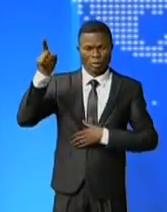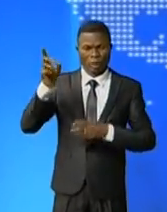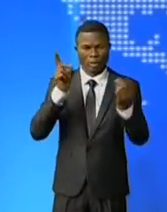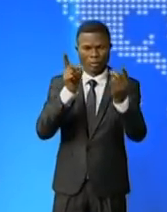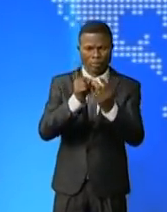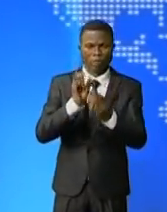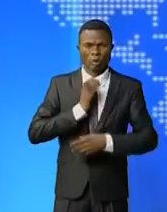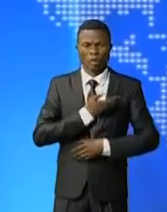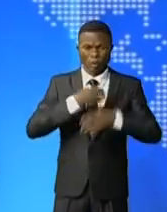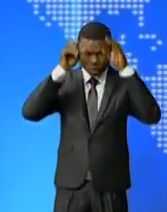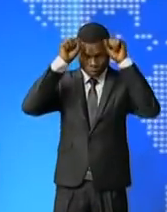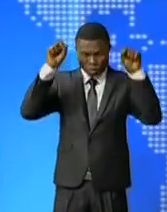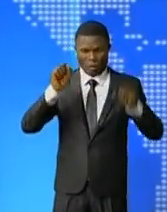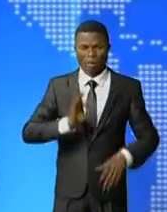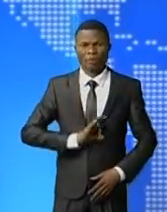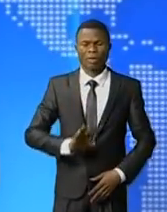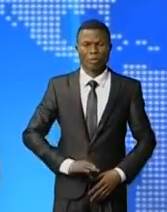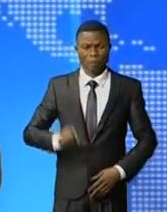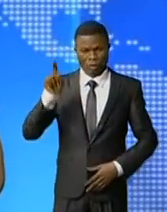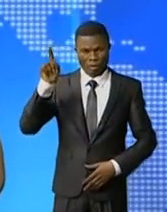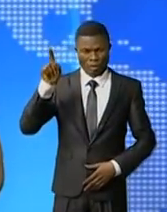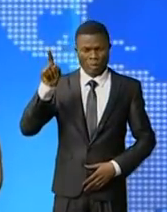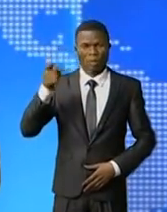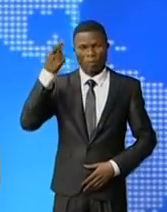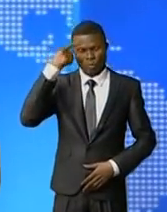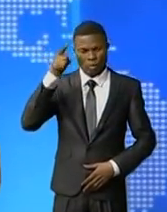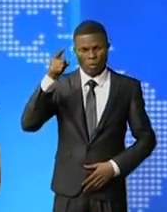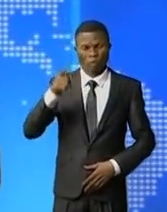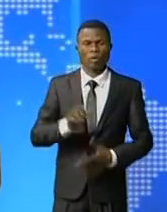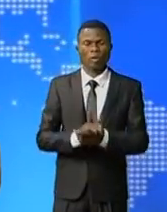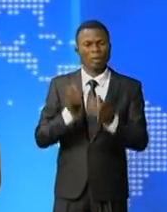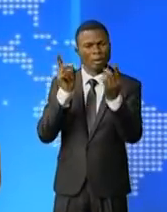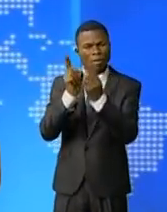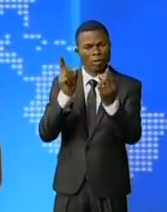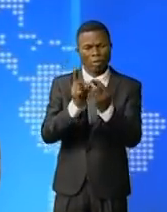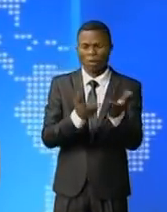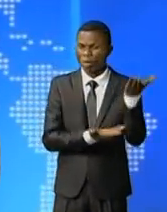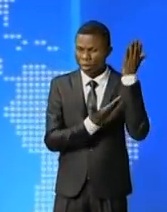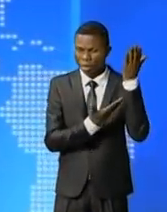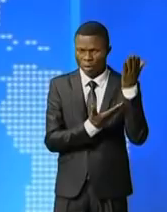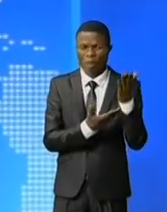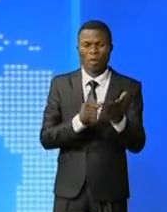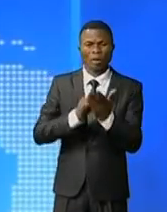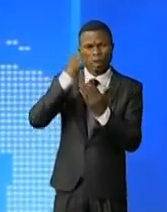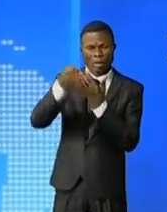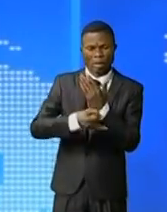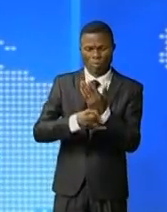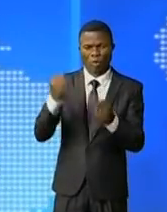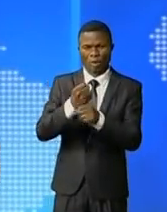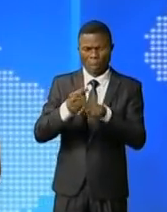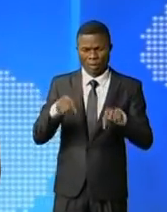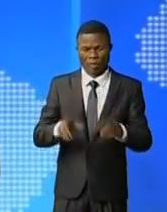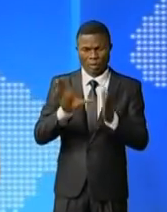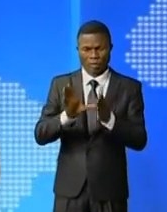rencontré le président congolais Félix-Antoine Tshisekedi à Istanbul. C'était une prise de contact qui annonce un éventuel projet d'investissement.